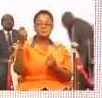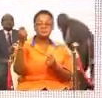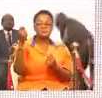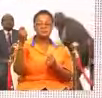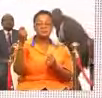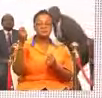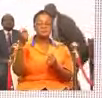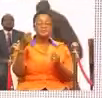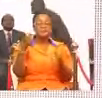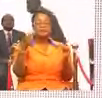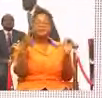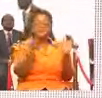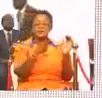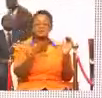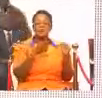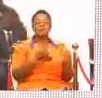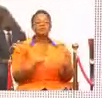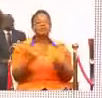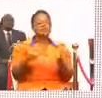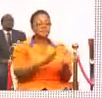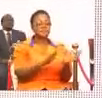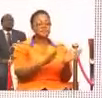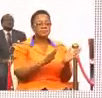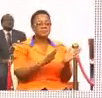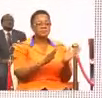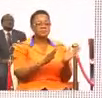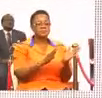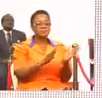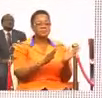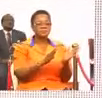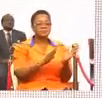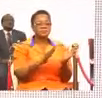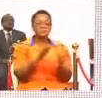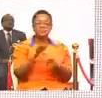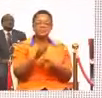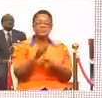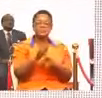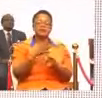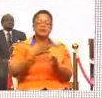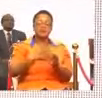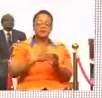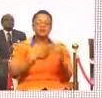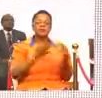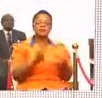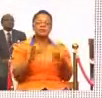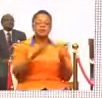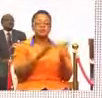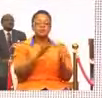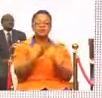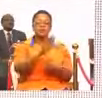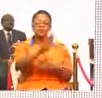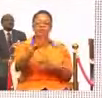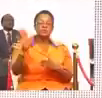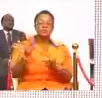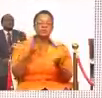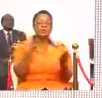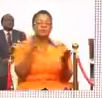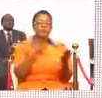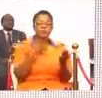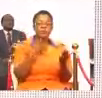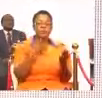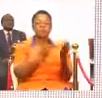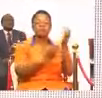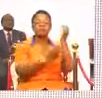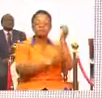Na hii ndio nafasi yetu. Na hii ndio nafasi ya maskini. Hii ndio nafasi ya wanyonge